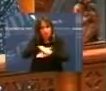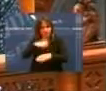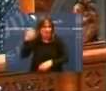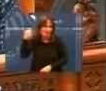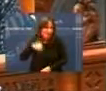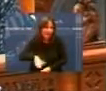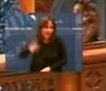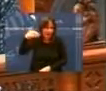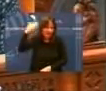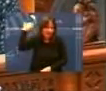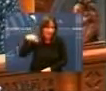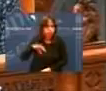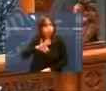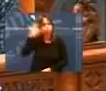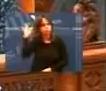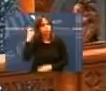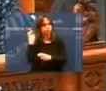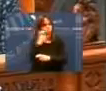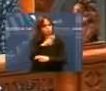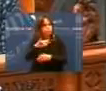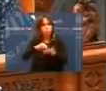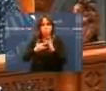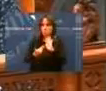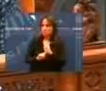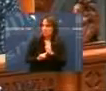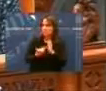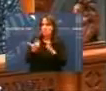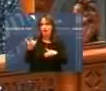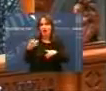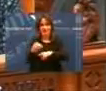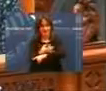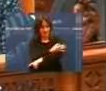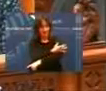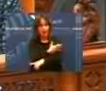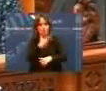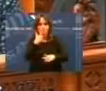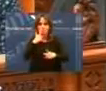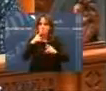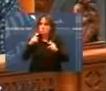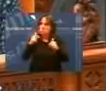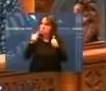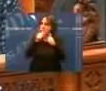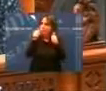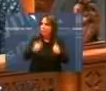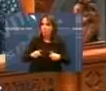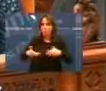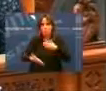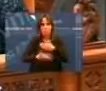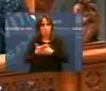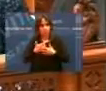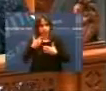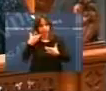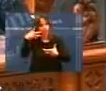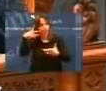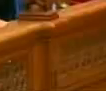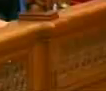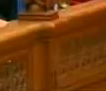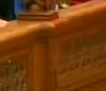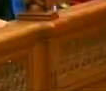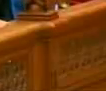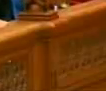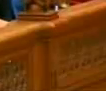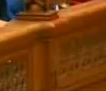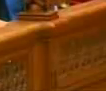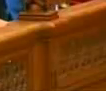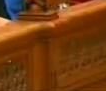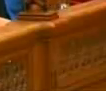tramvia era un sistema ferroviari modern, lògic per una ciutat i sobretot per una zona turística com aquesta.